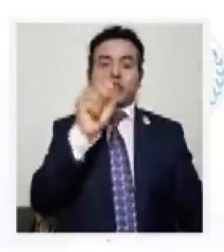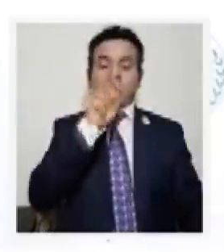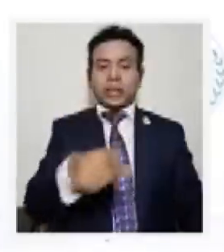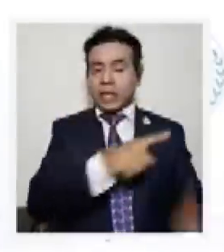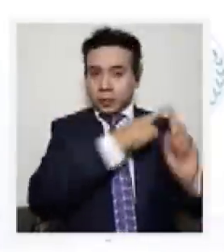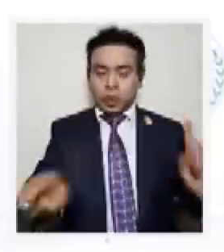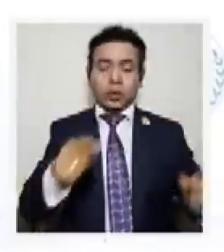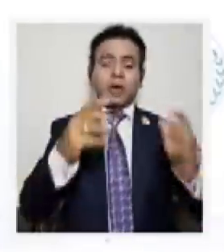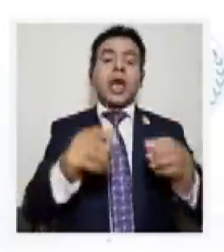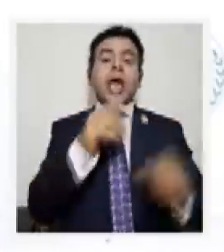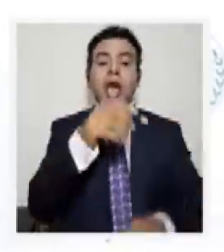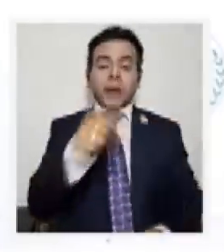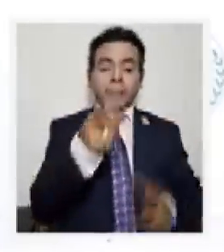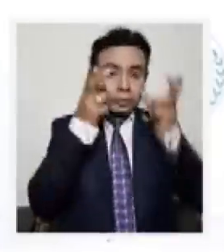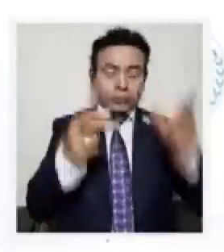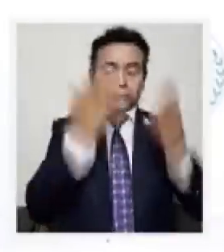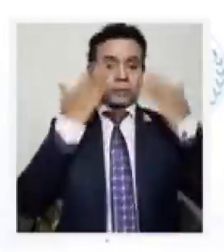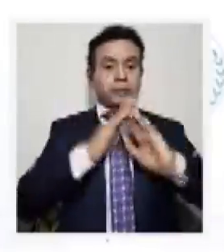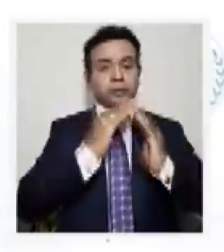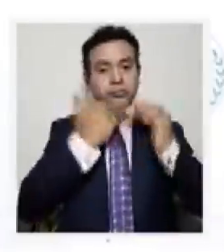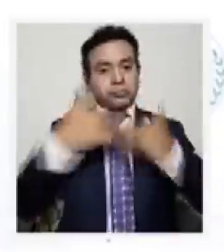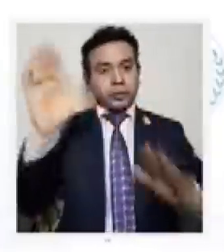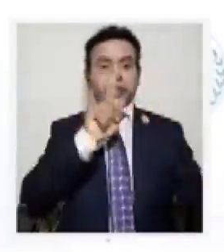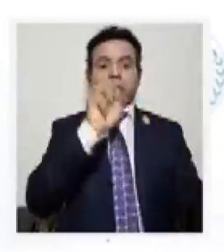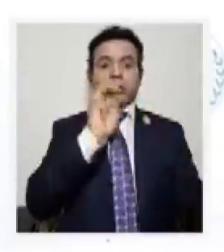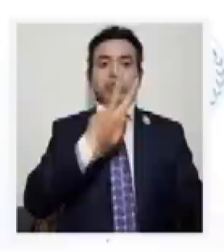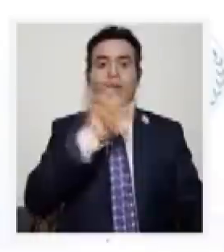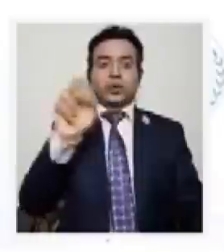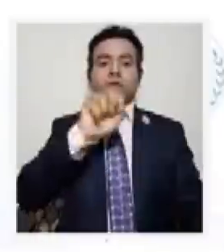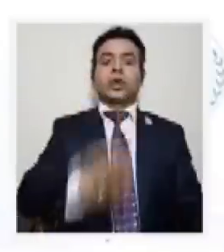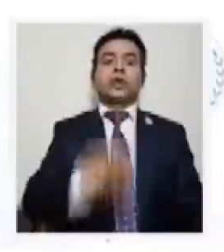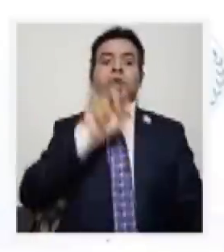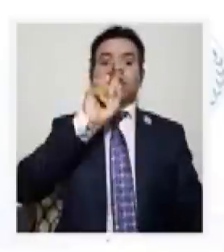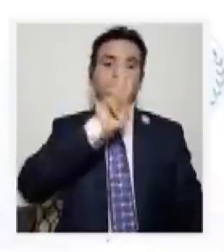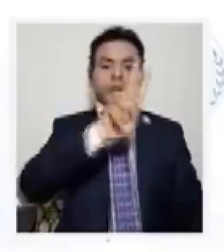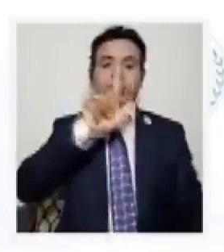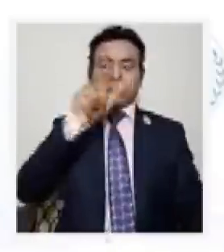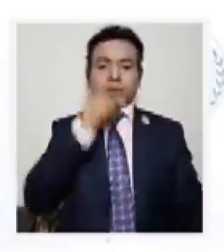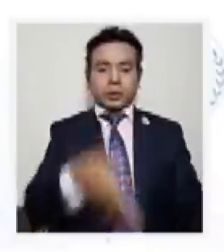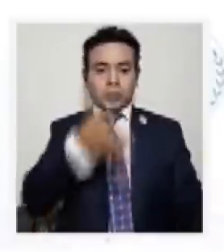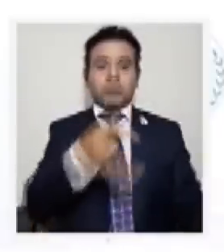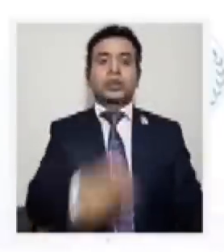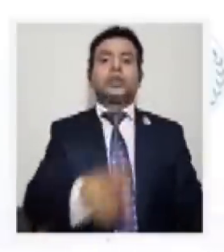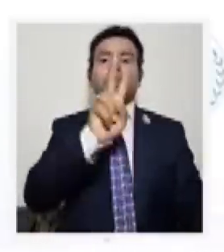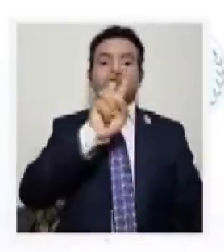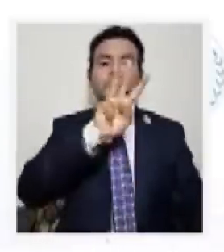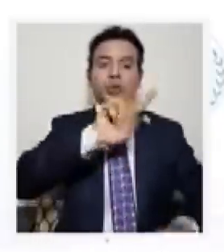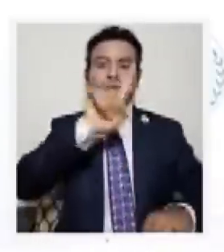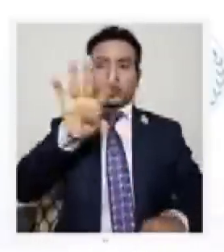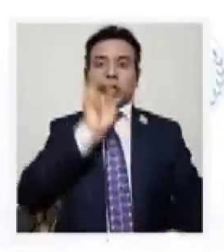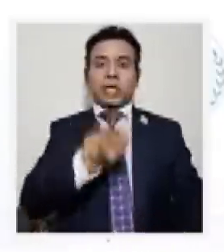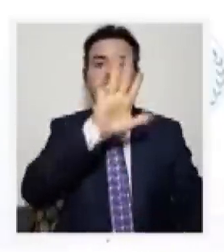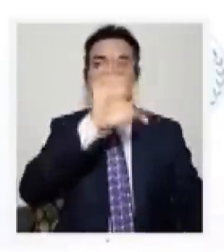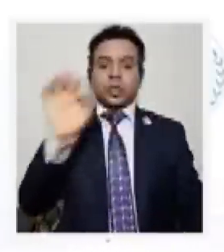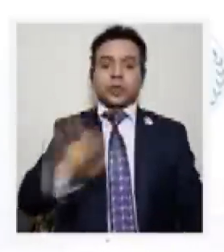পর্যন্ত আইসোলেশনে গেছেন 24,810 জন, এবং এ পর্যন্ত আইসোলেশন থেকে মুক্ত হয়েছেন 10,227 জন।